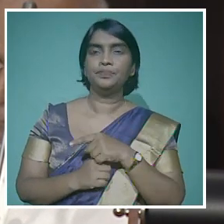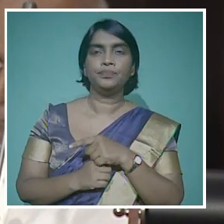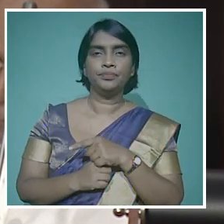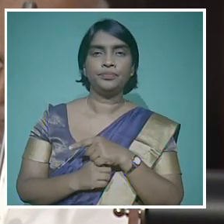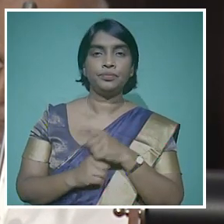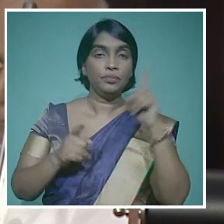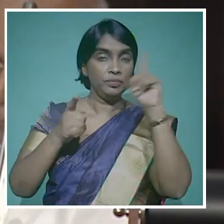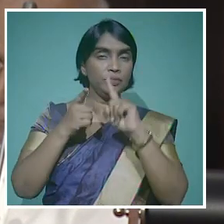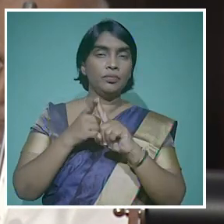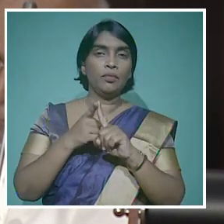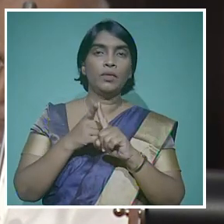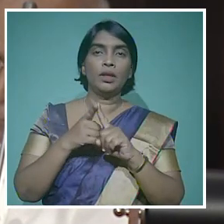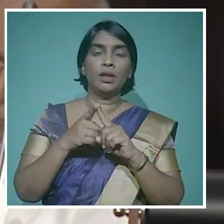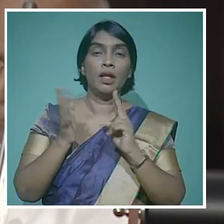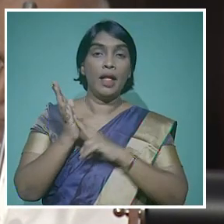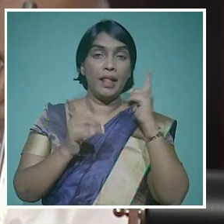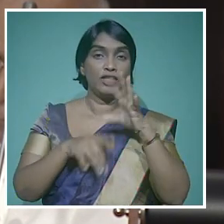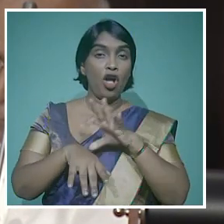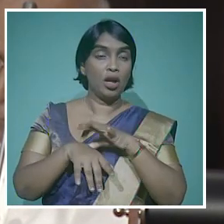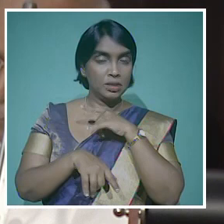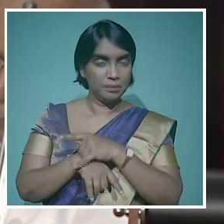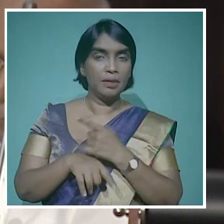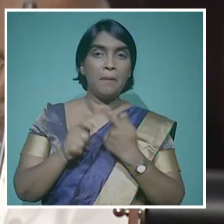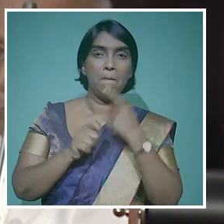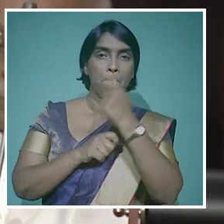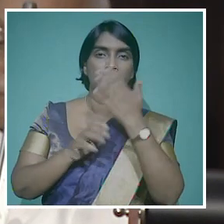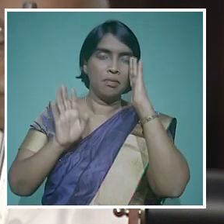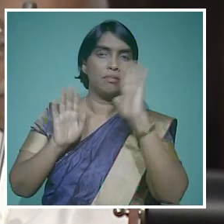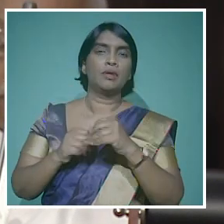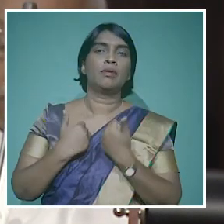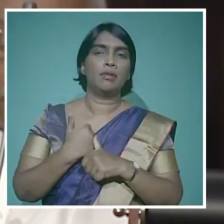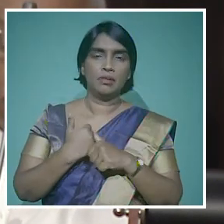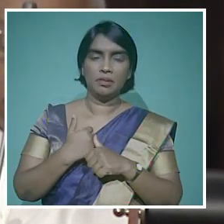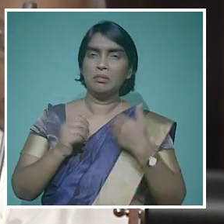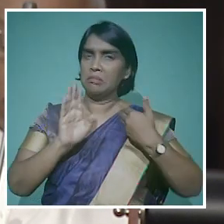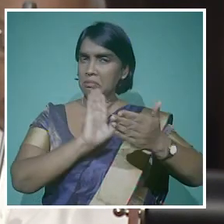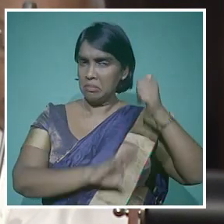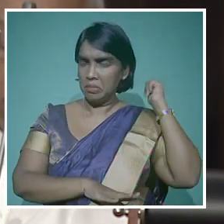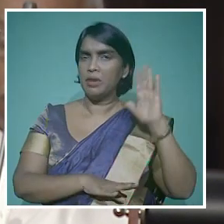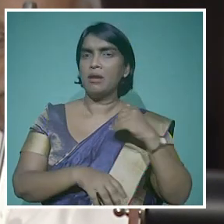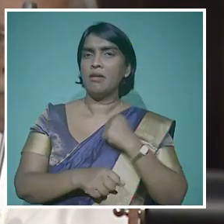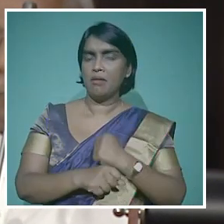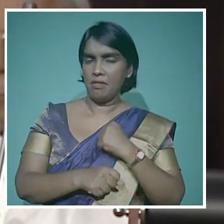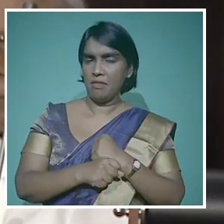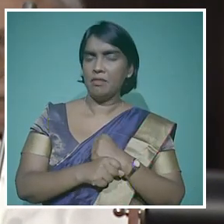පළමු අධීරය ලෙස ජාතිකා මූලික රෝහල් වල මෙම ක්‍රමය ස්ථාපනය කරනවා. එක කාලයක රජයේ